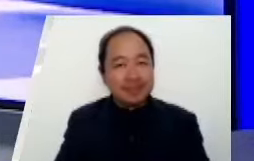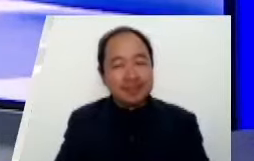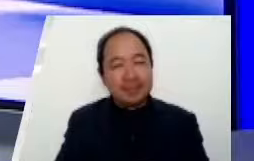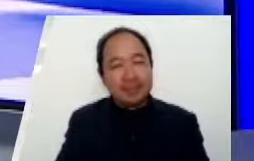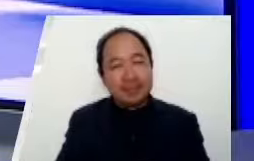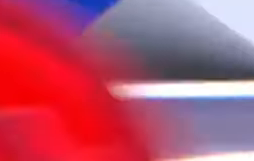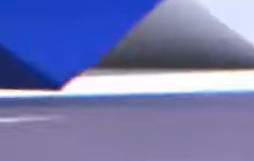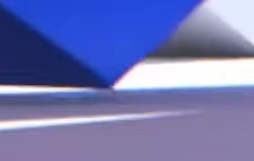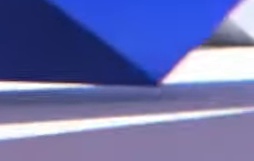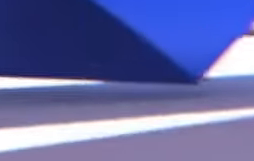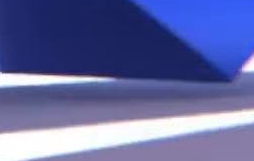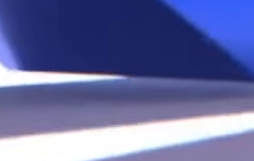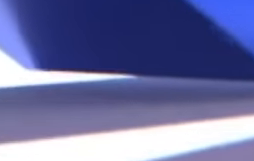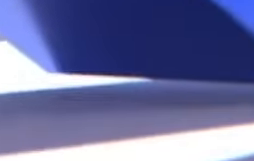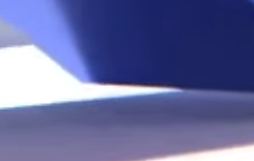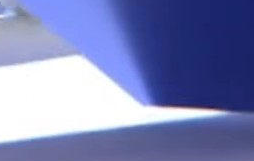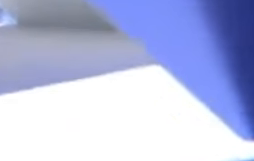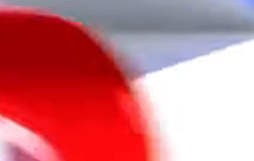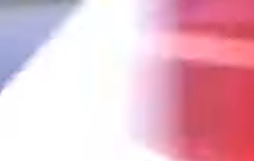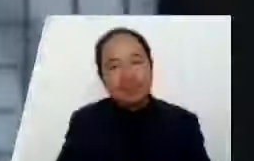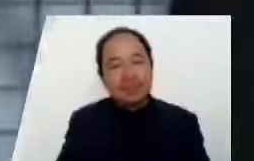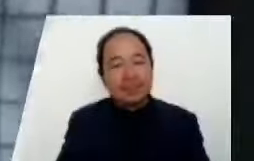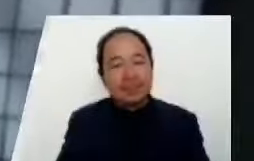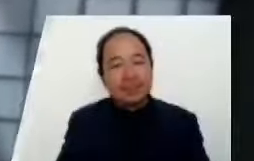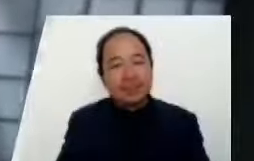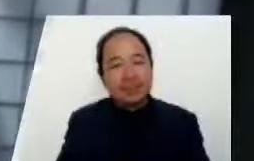North Central Luzon.